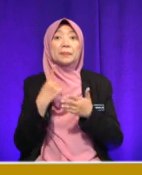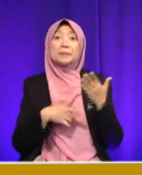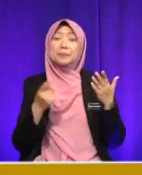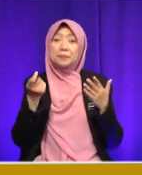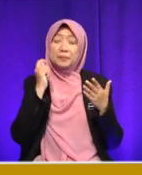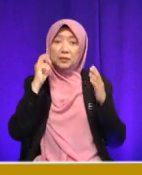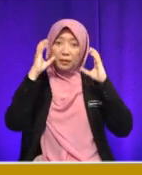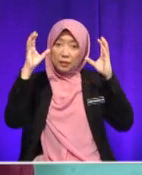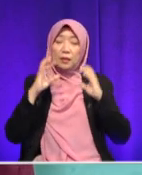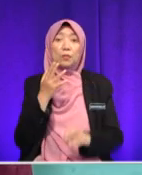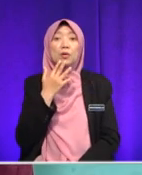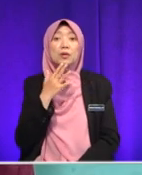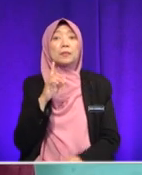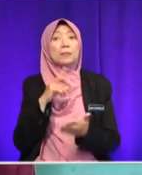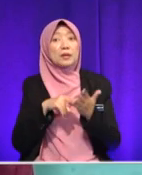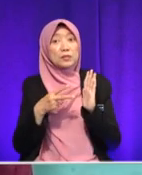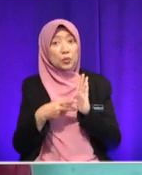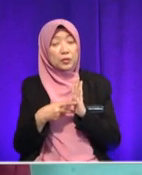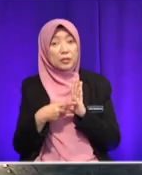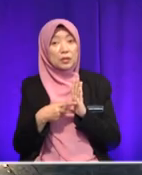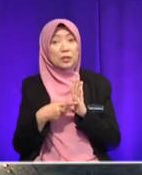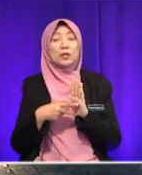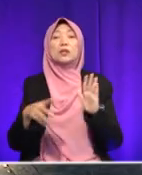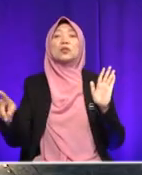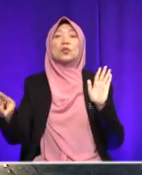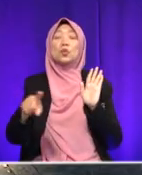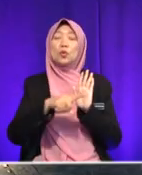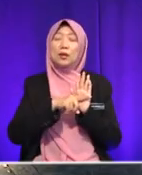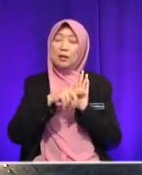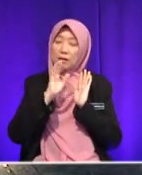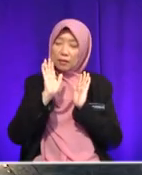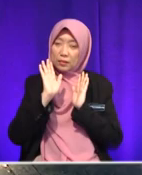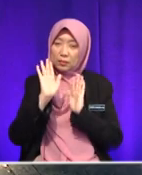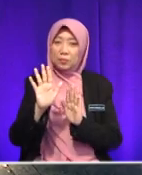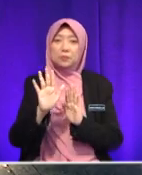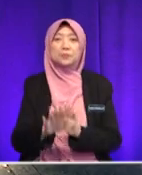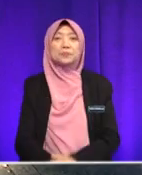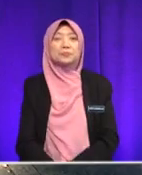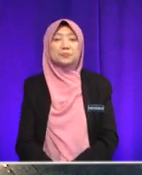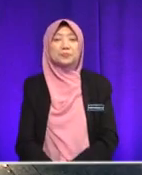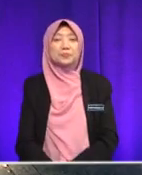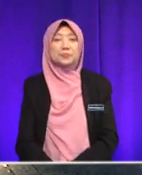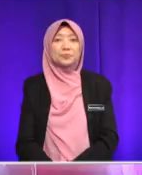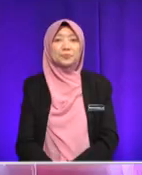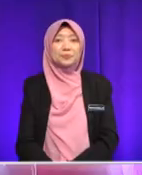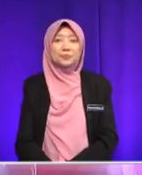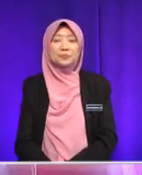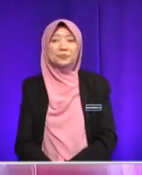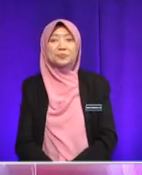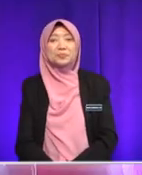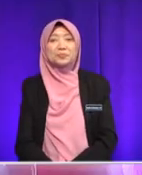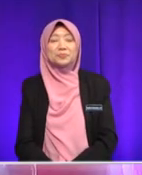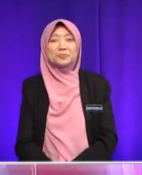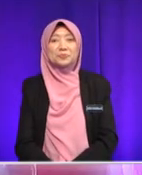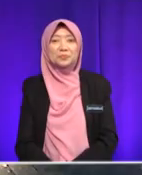anda, kalau berwarna maksudnya ialah operasi tolak. Bagus. Nisa hari ini memang pandai. Saya nak ganjaran. Betul.